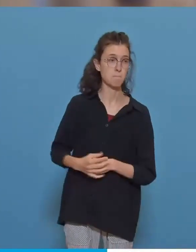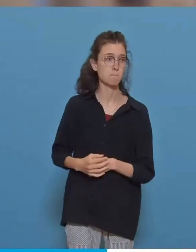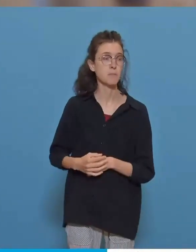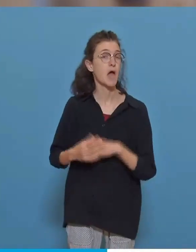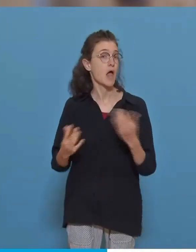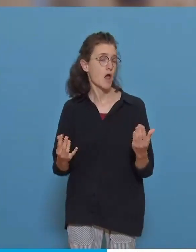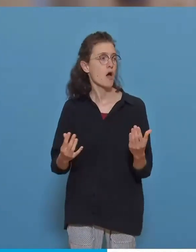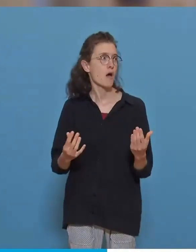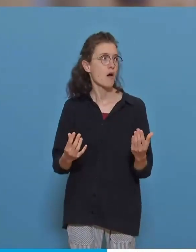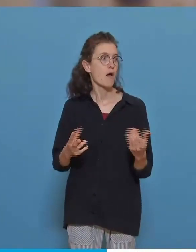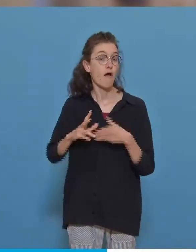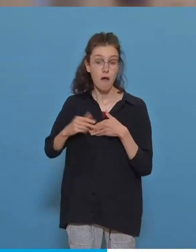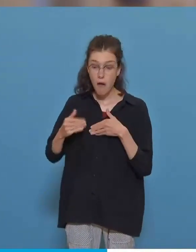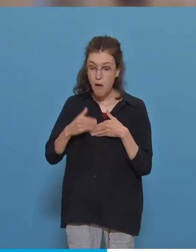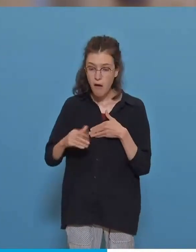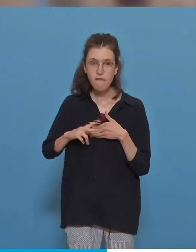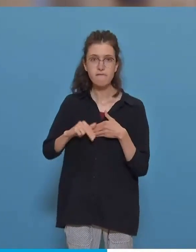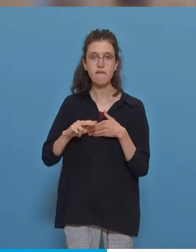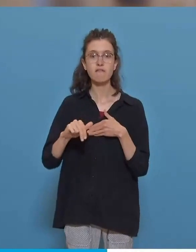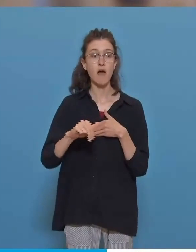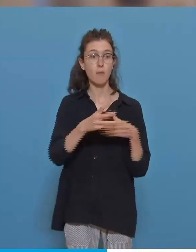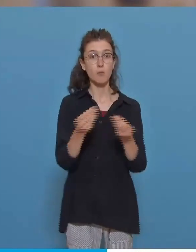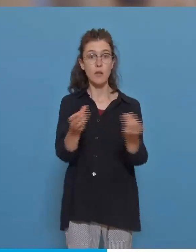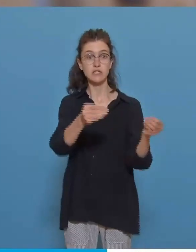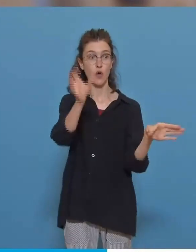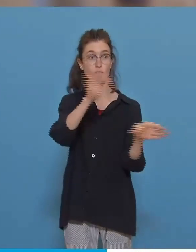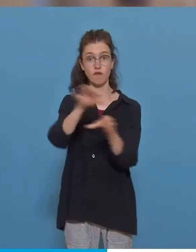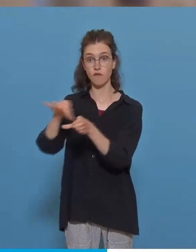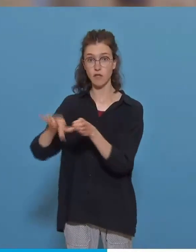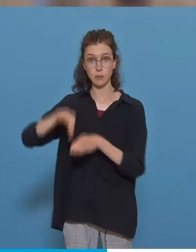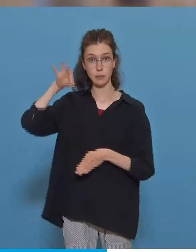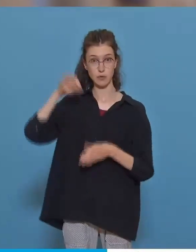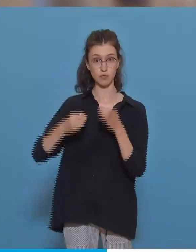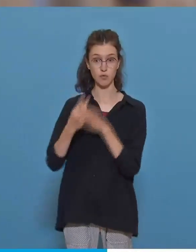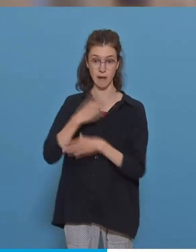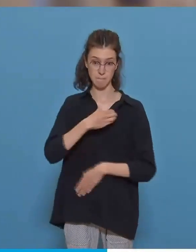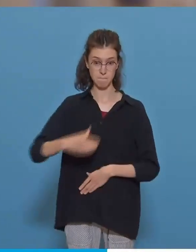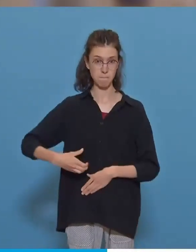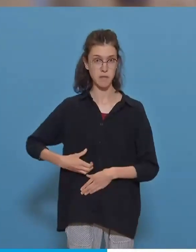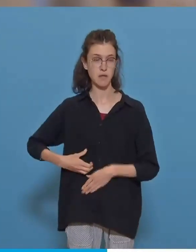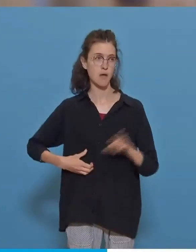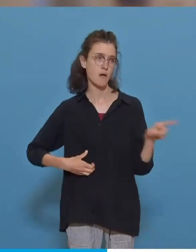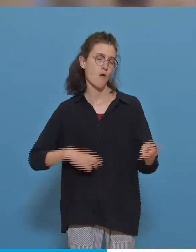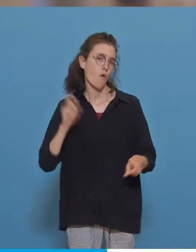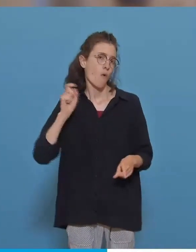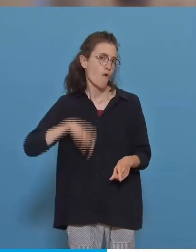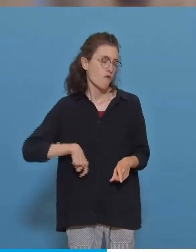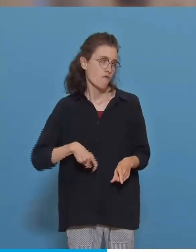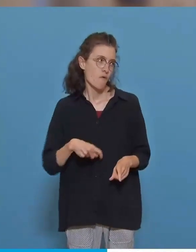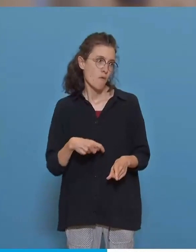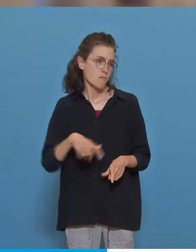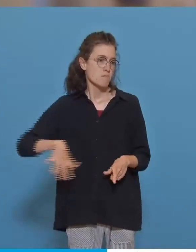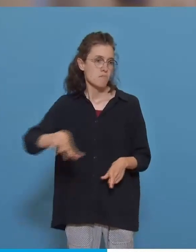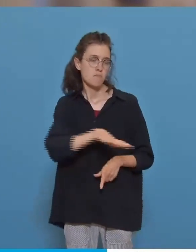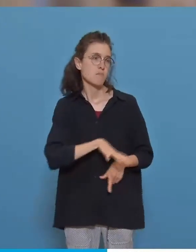l'aube d'un scrutin municipal crucial, il est essentiel que les agents de cette belle ville de Nantes, comme de notre métropole, comme de